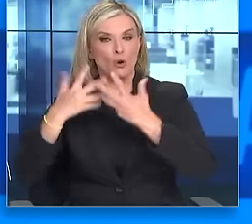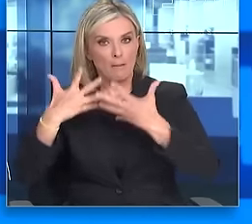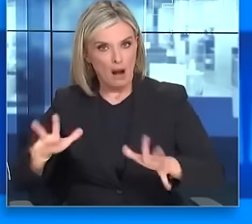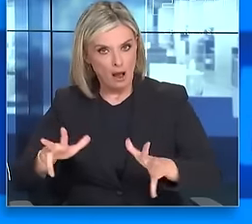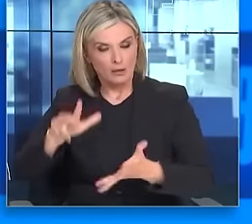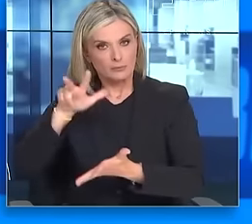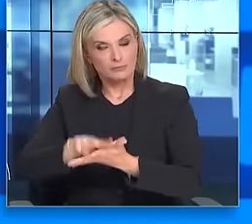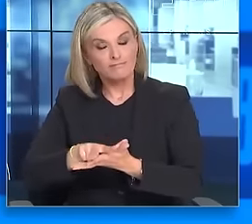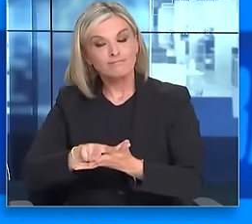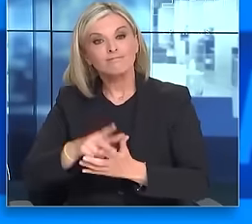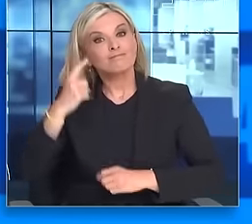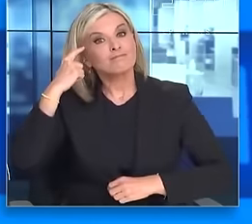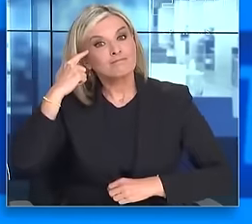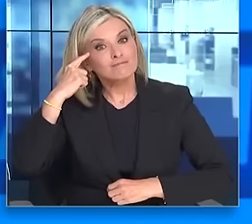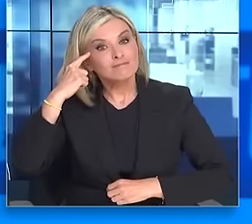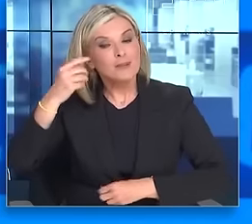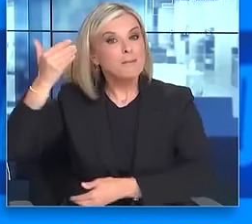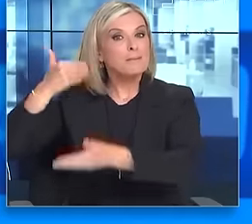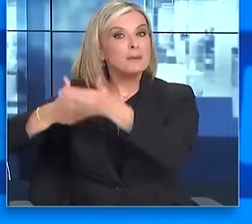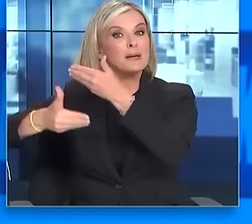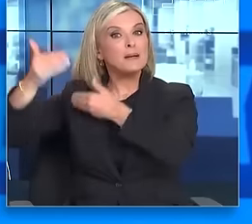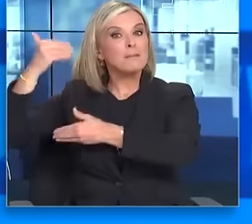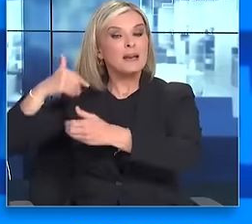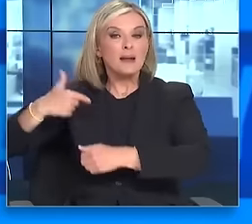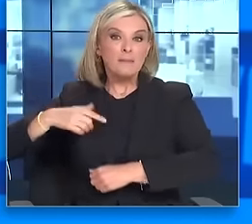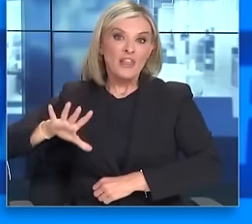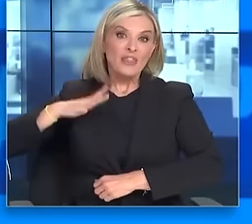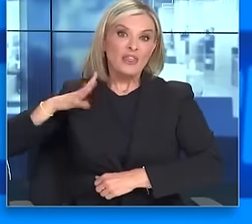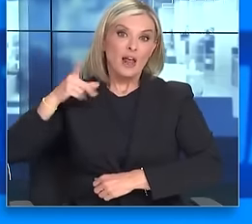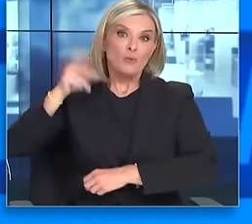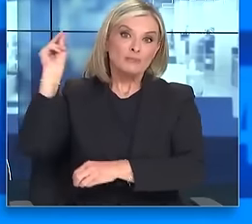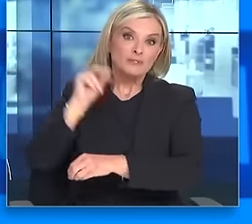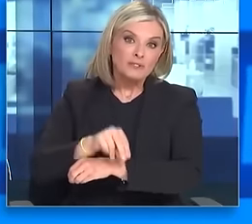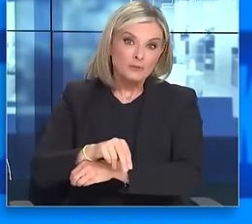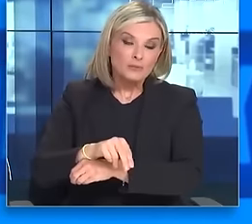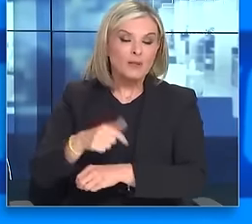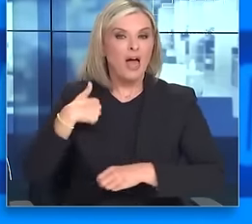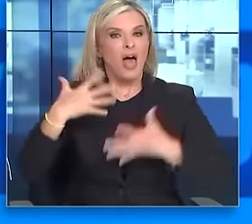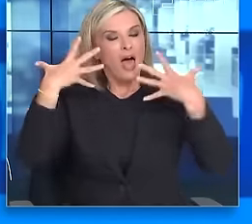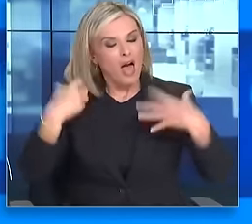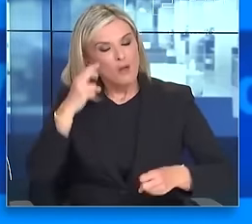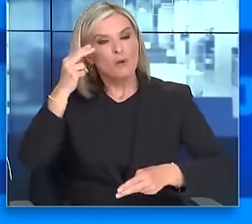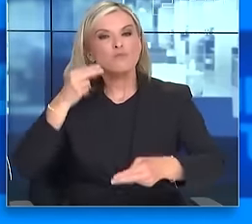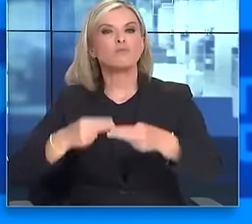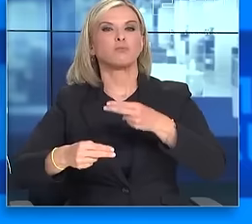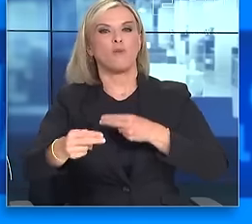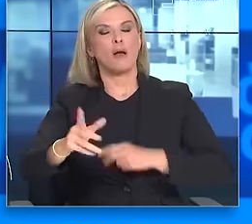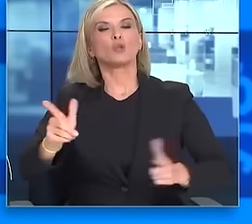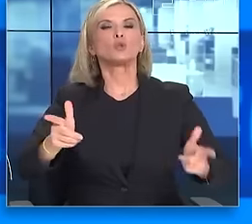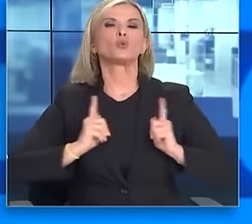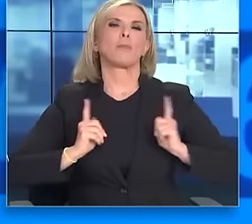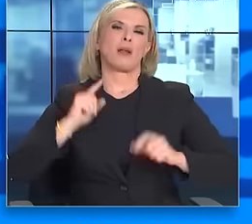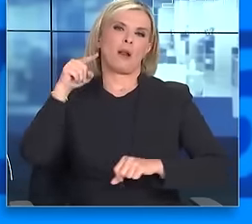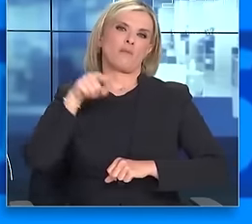απόλυτα και η δικιά μας στάση να καθυστερήσουμε αυτή την κύρωση, διότι κύριε Κοταρίδη, εμείς βλέπαμε εδώ και καιρό τι γινόταν